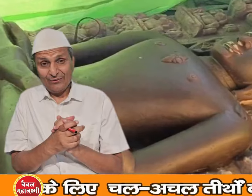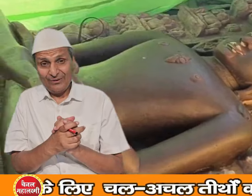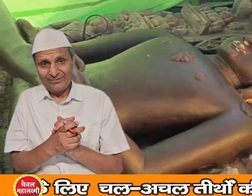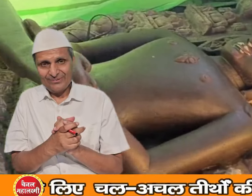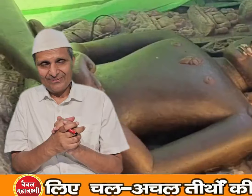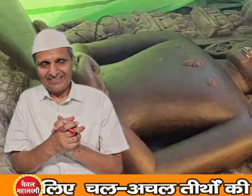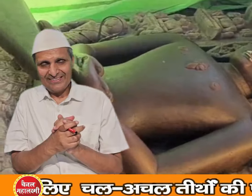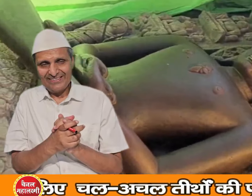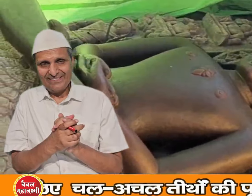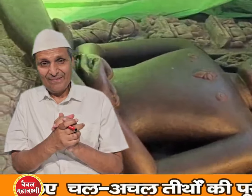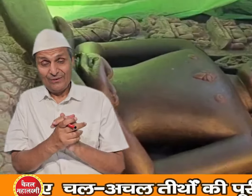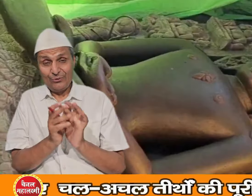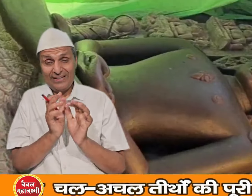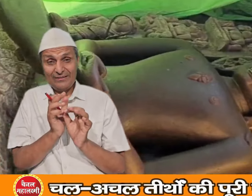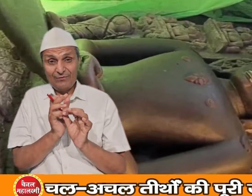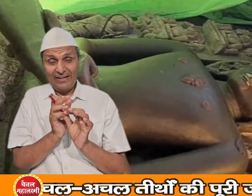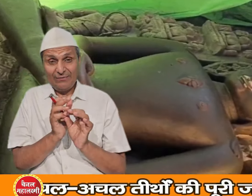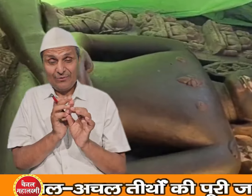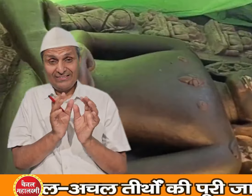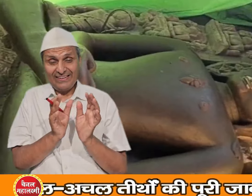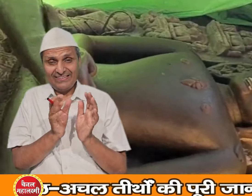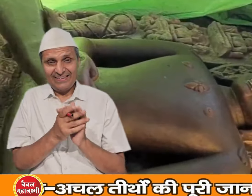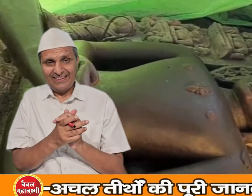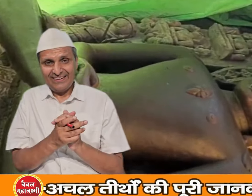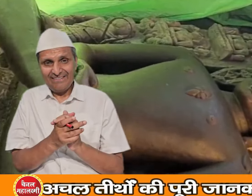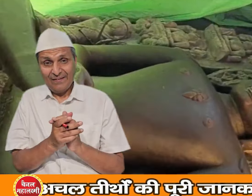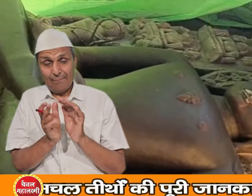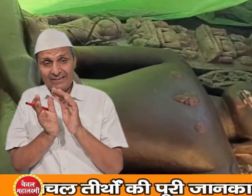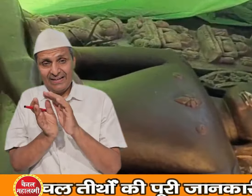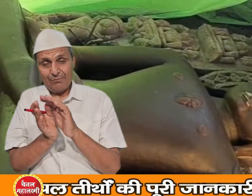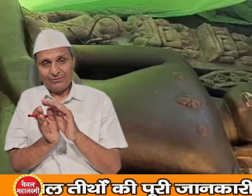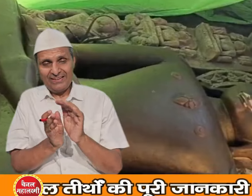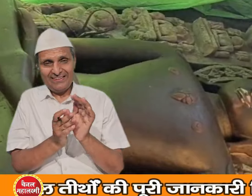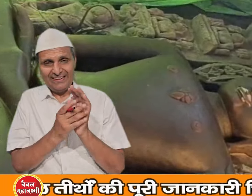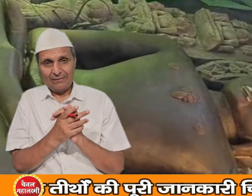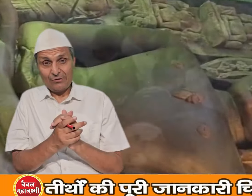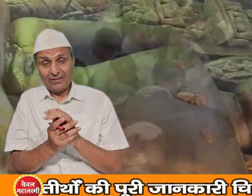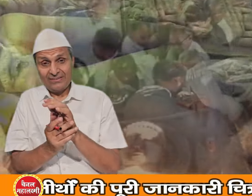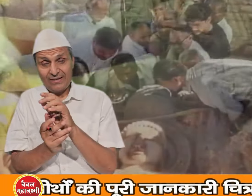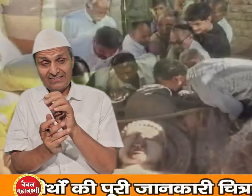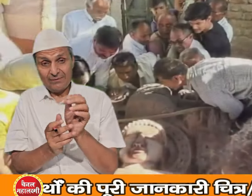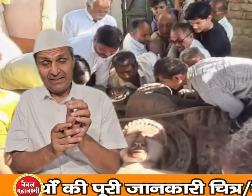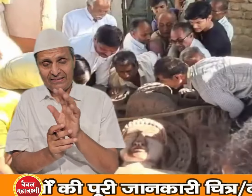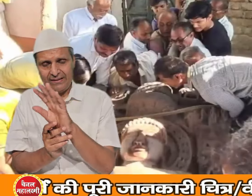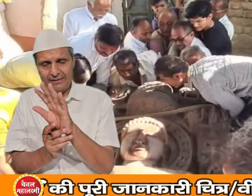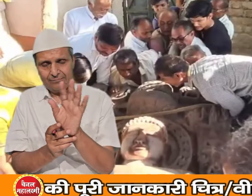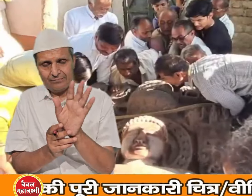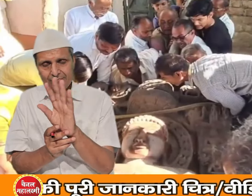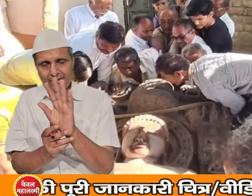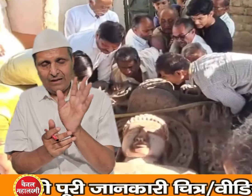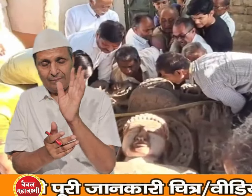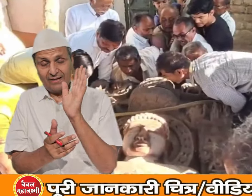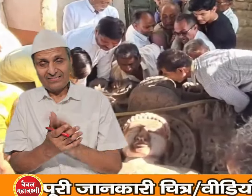होंगे 1900 की बात है 2021 जब वो आए तब उन्होंने आचार्य श्री ने कहा बताया कि मैं जब शिखर जी की यात्रा जा रहा हूं शिखर जी को रास्ता बताया कहते